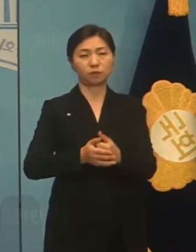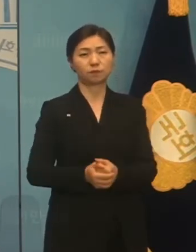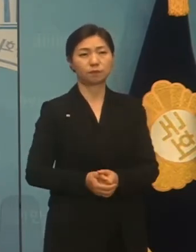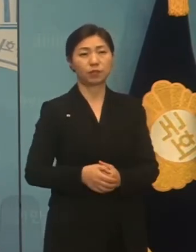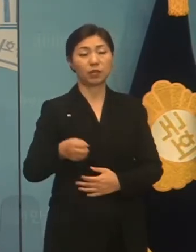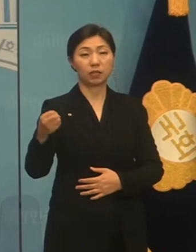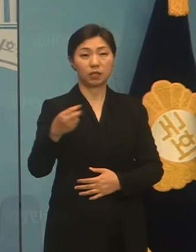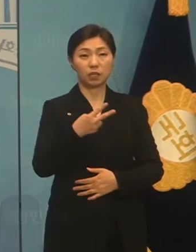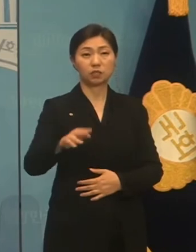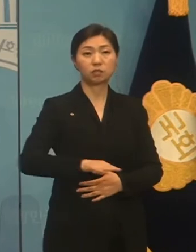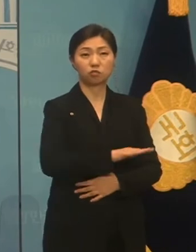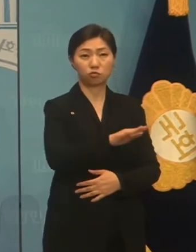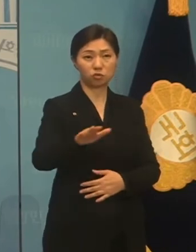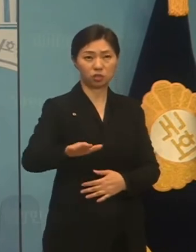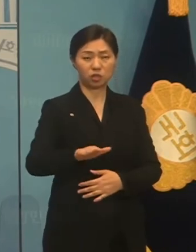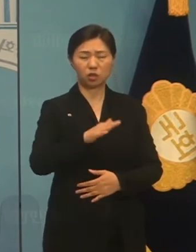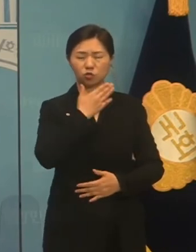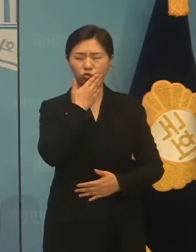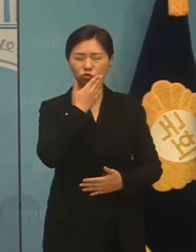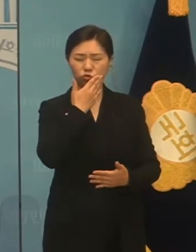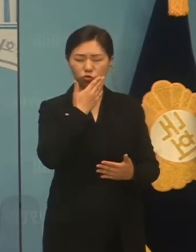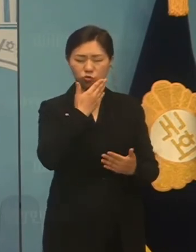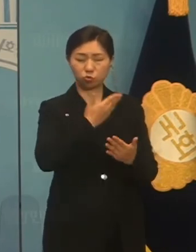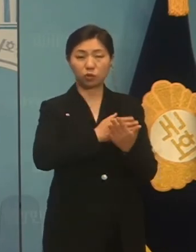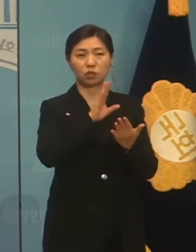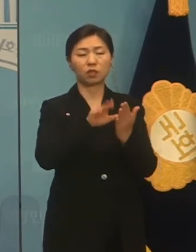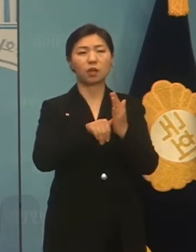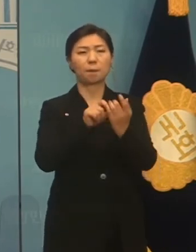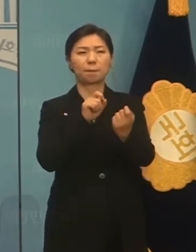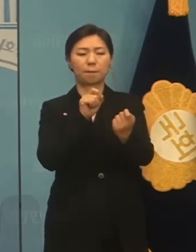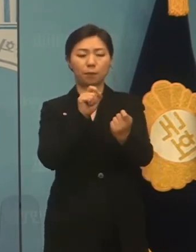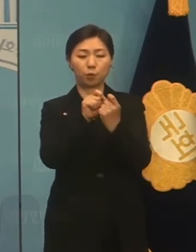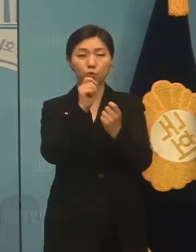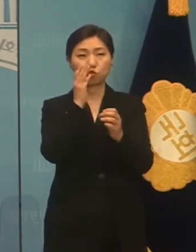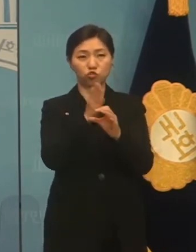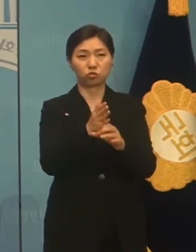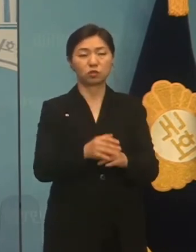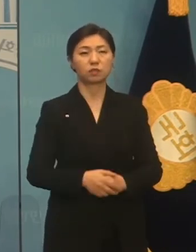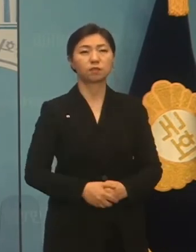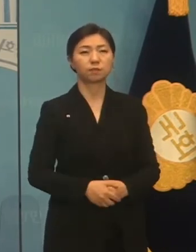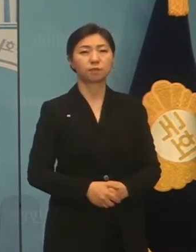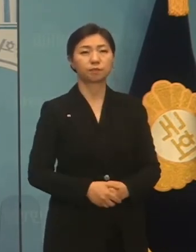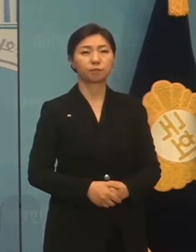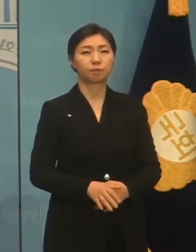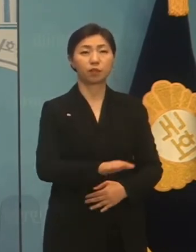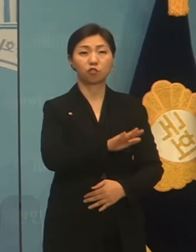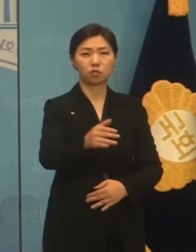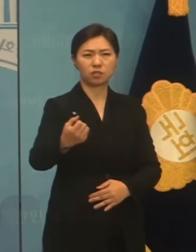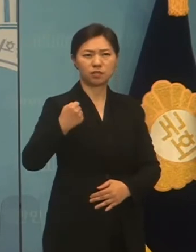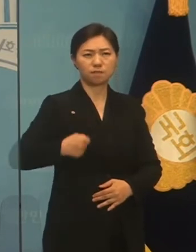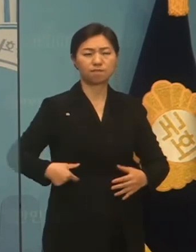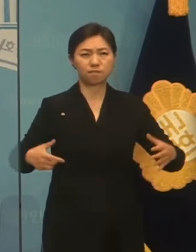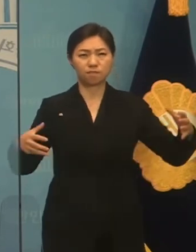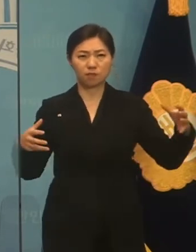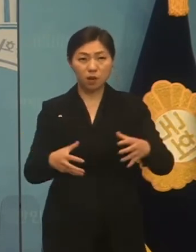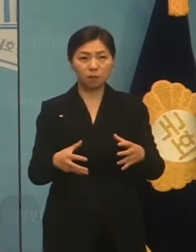다시 우리에게 중요한 순간이 다가오고 있습니다. 이제 우리 모두 힘을 합쳐